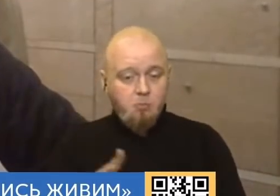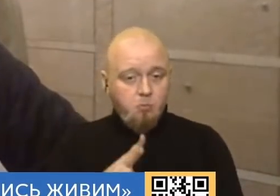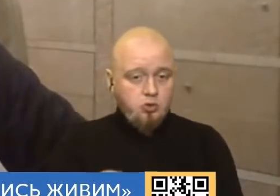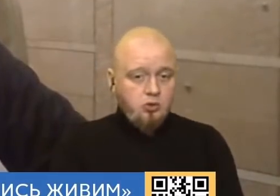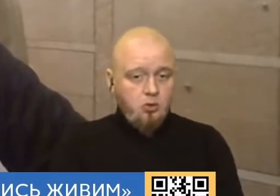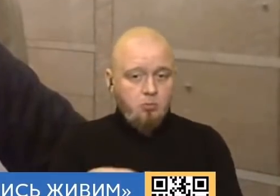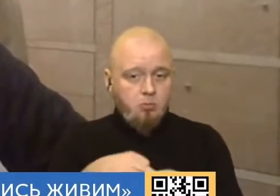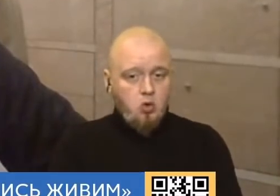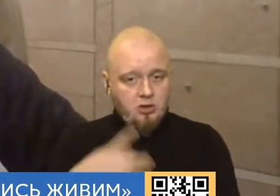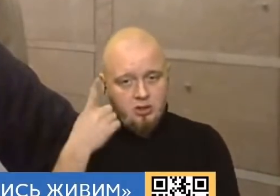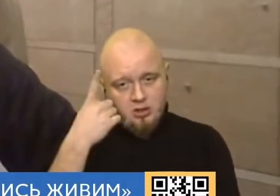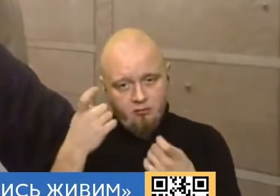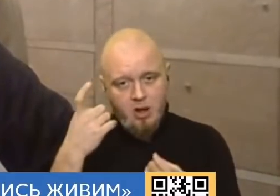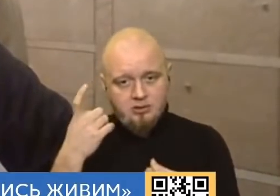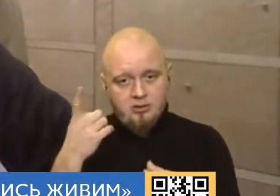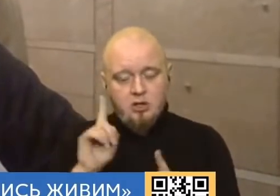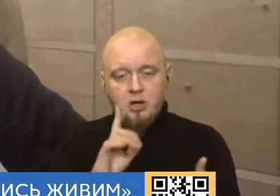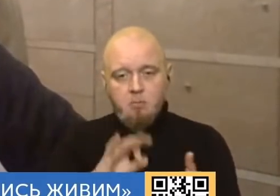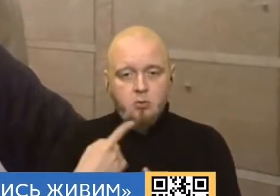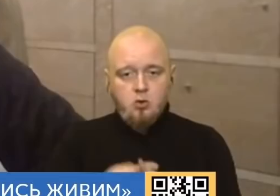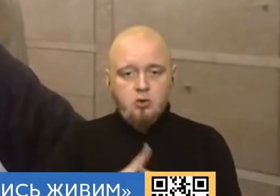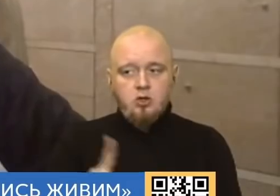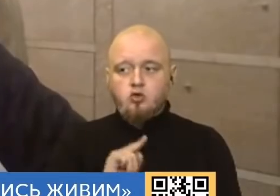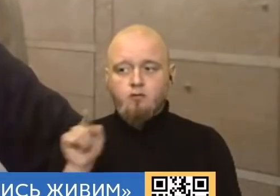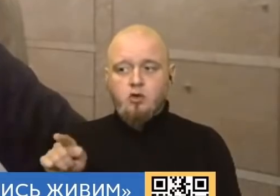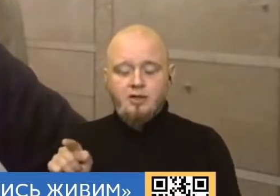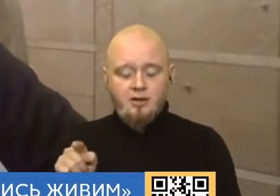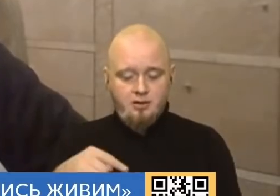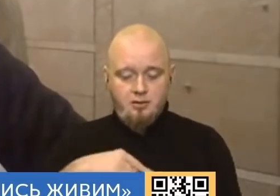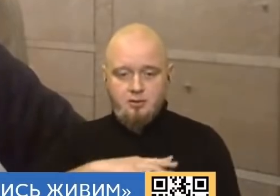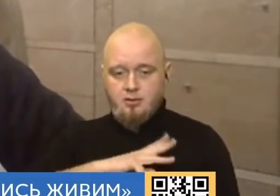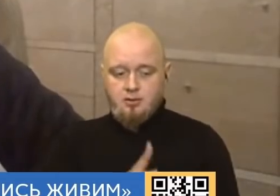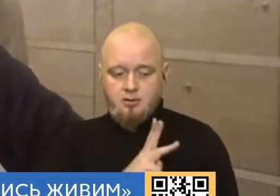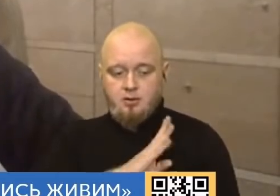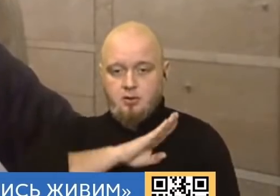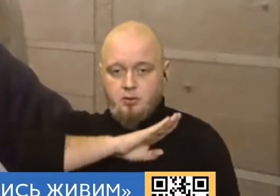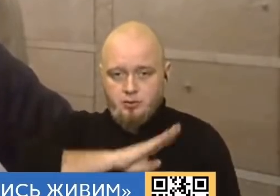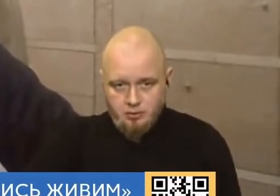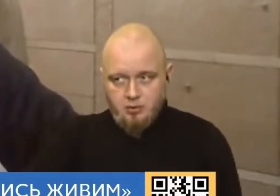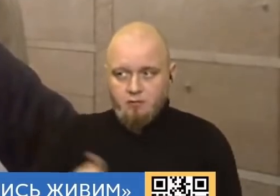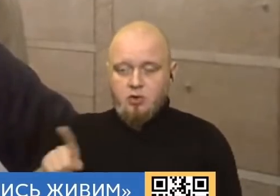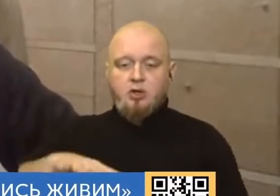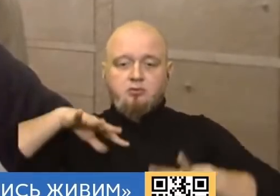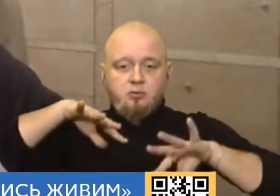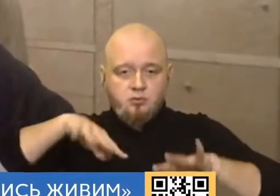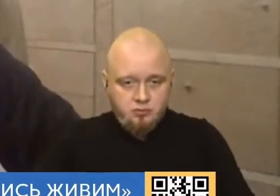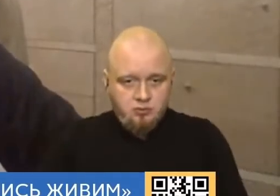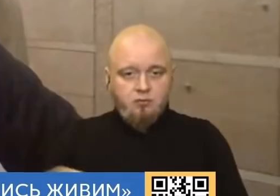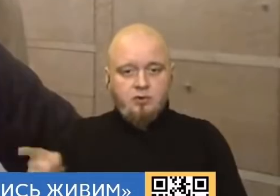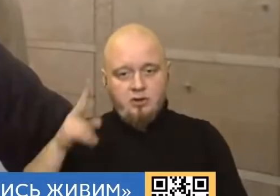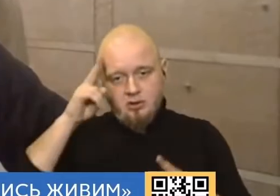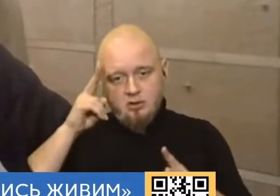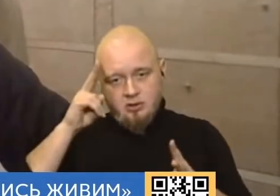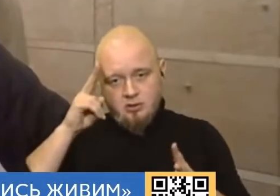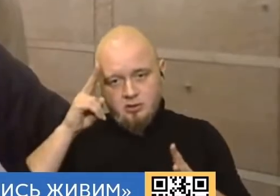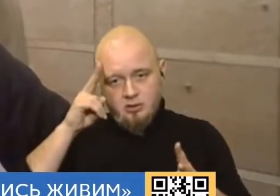постійно проходить інформація про те, що вони розбиті емоційно, вони виснажені, вони не знають, що з